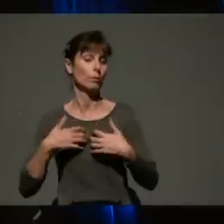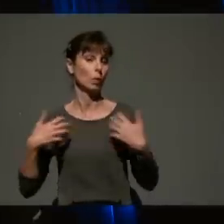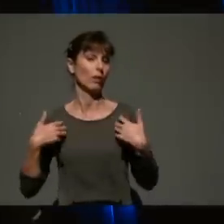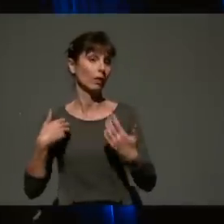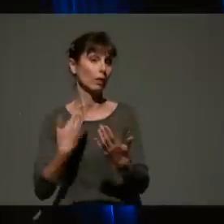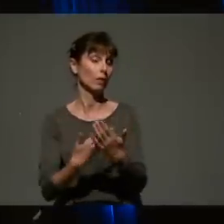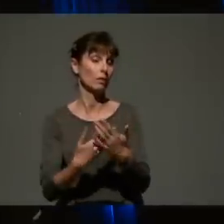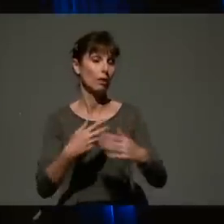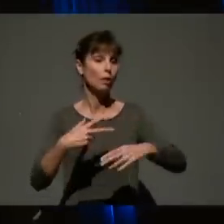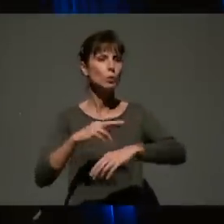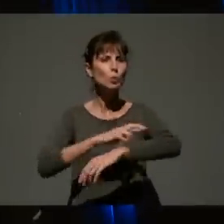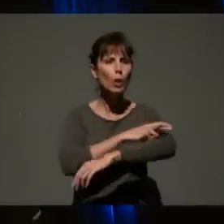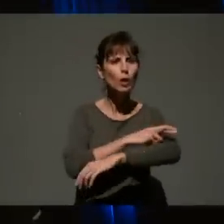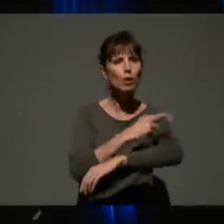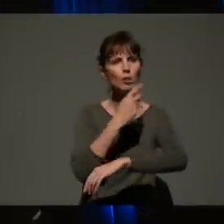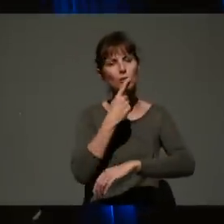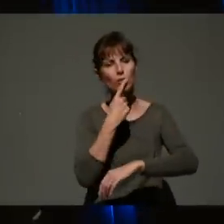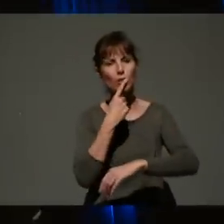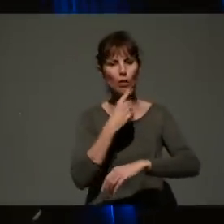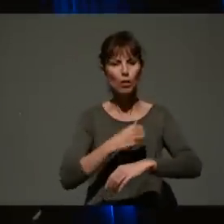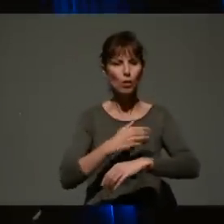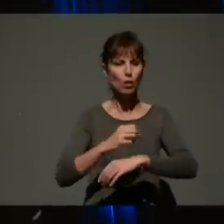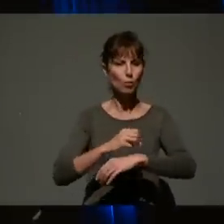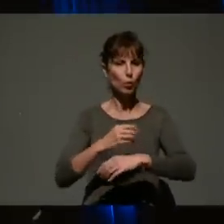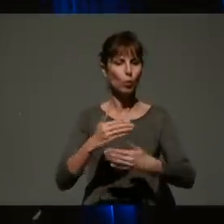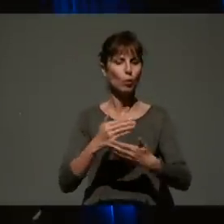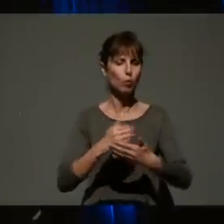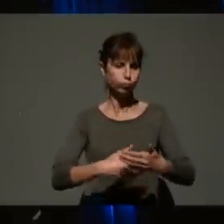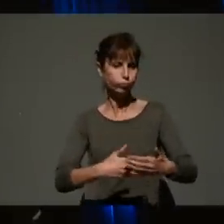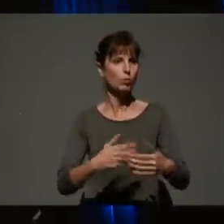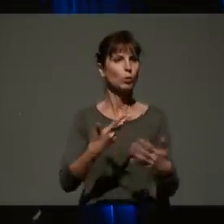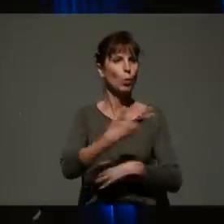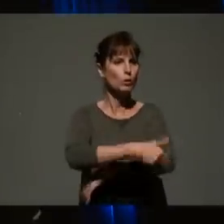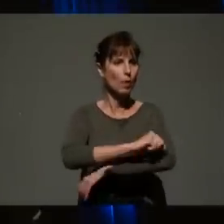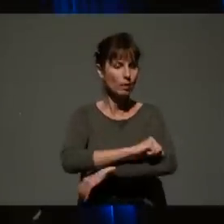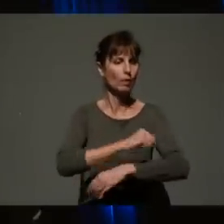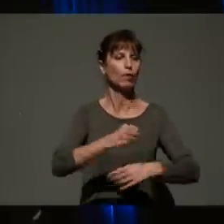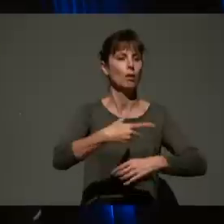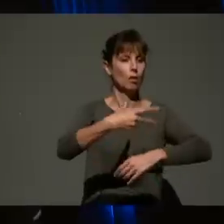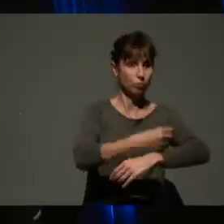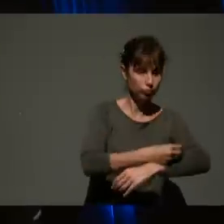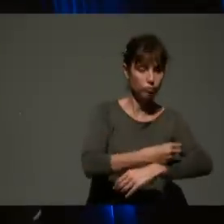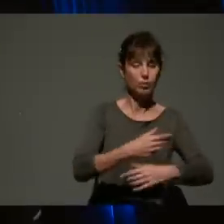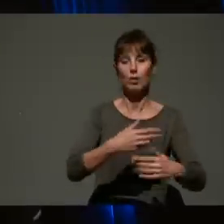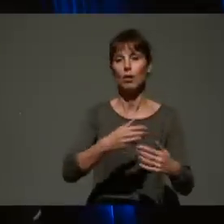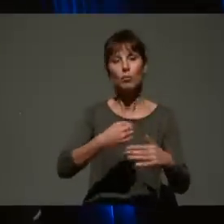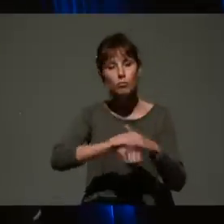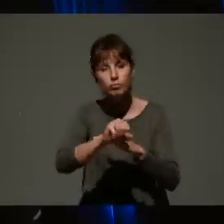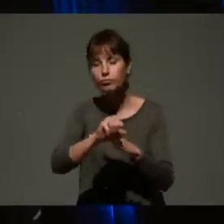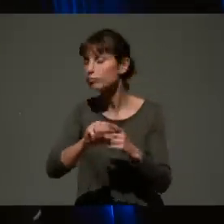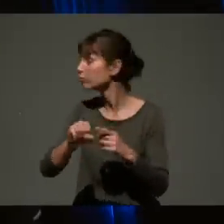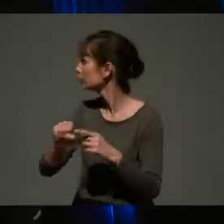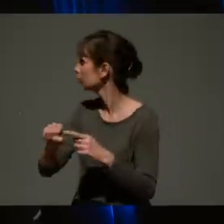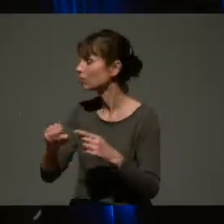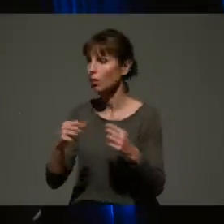une souris, ça met à peu près 3 semaines pour une gestation. Vous voyez qu'au bout de 5 mois, ben, la souris elle baisse en performance de nage, elle est spastique, donc